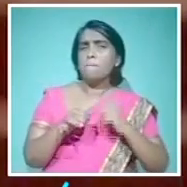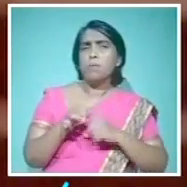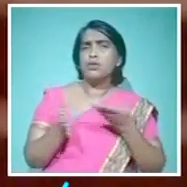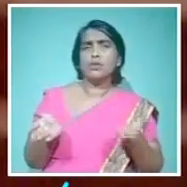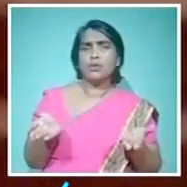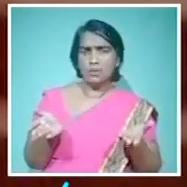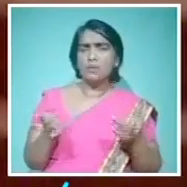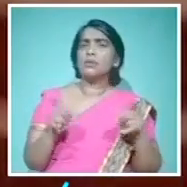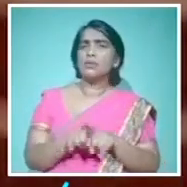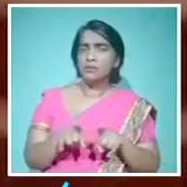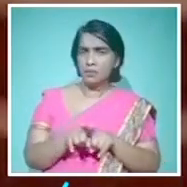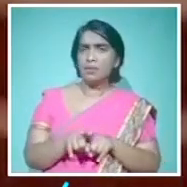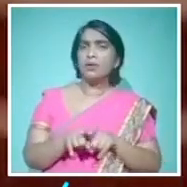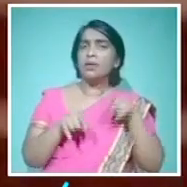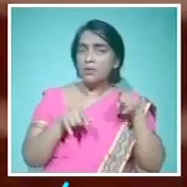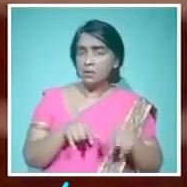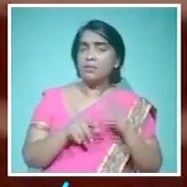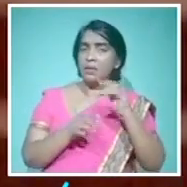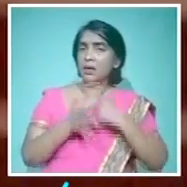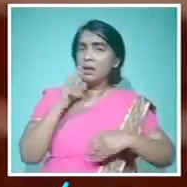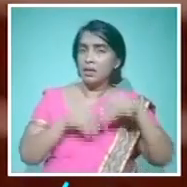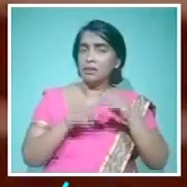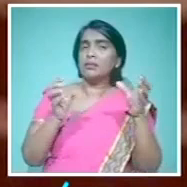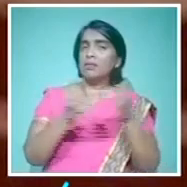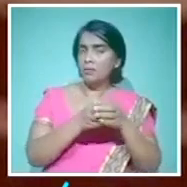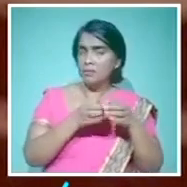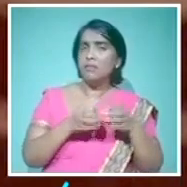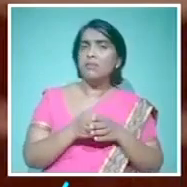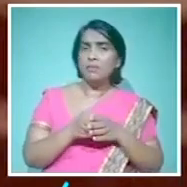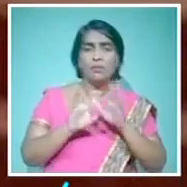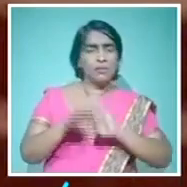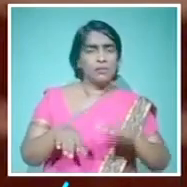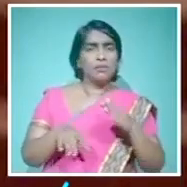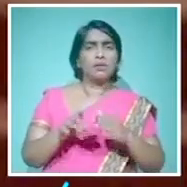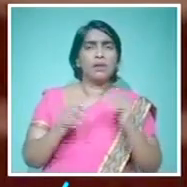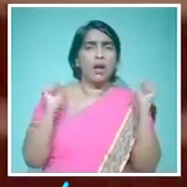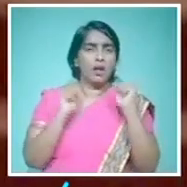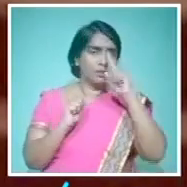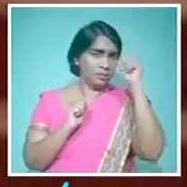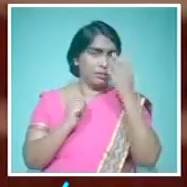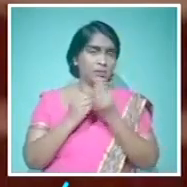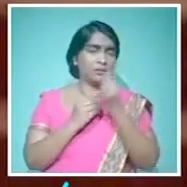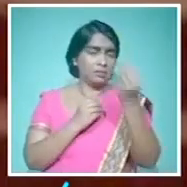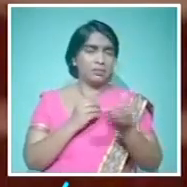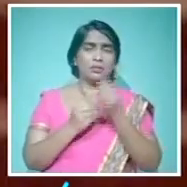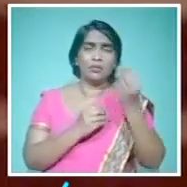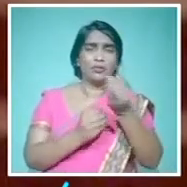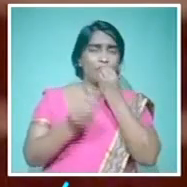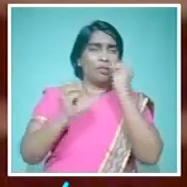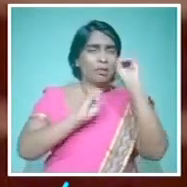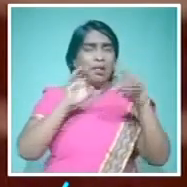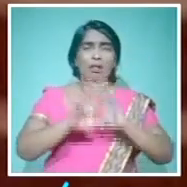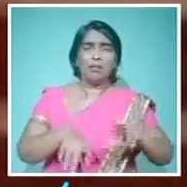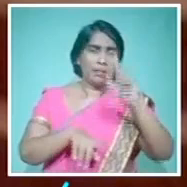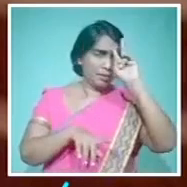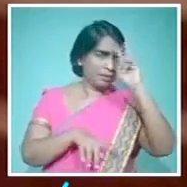කියලා ඒ නිසා මෙව්වට යම් දේශපාලන පක්ෂ මේ දරුවන්ට අයිස් පොල අයිස් කවල විෂනාශක පවල මේ